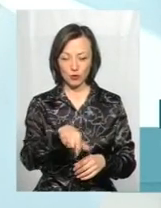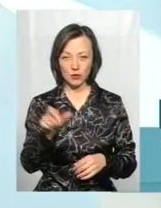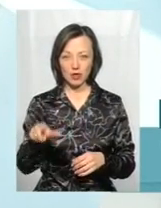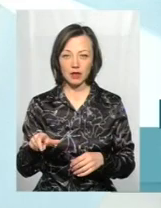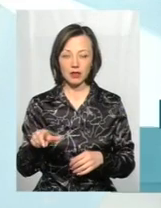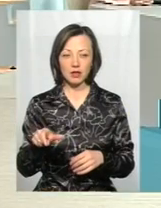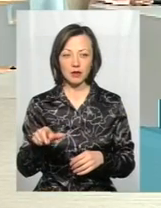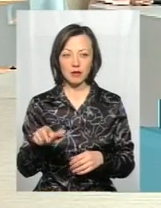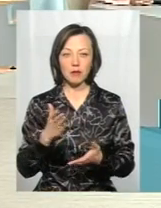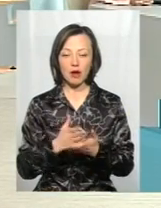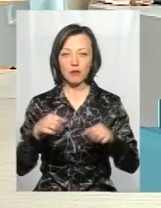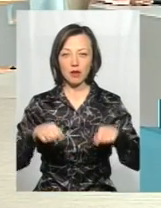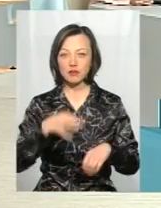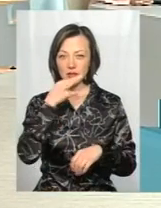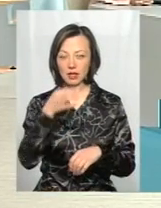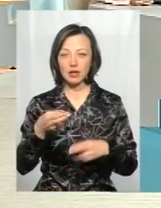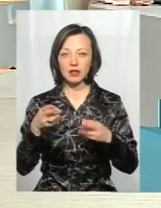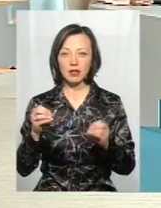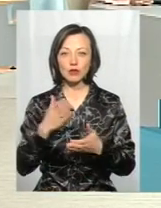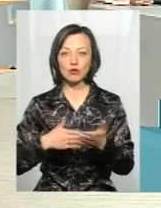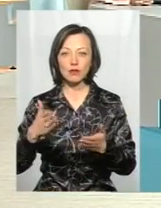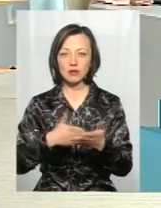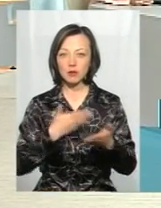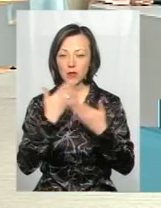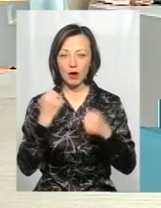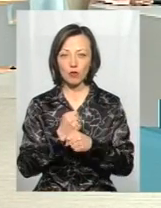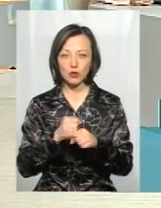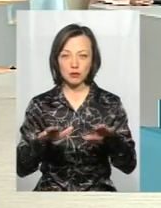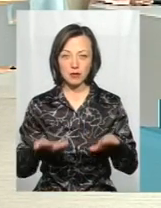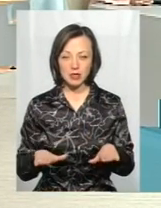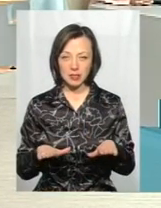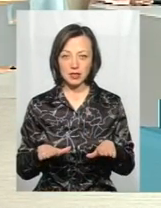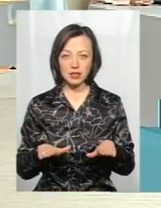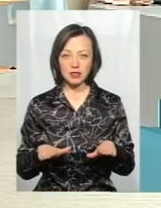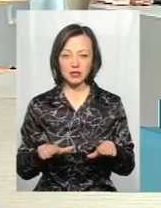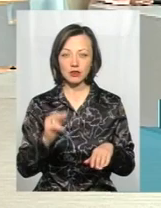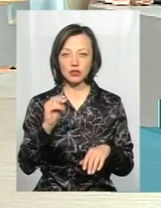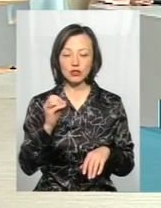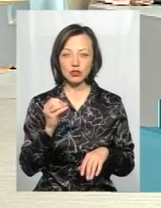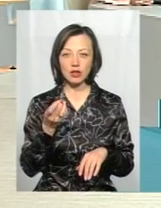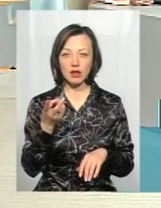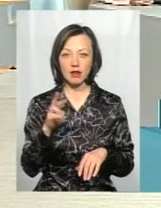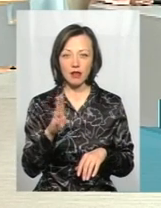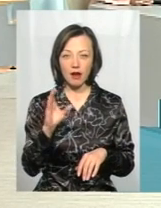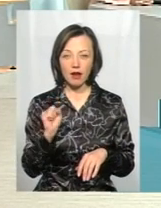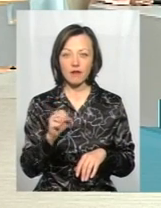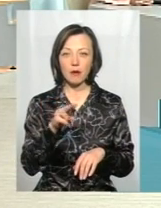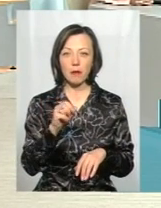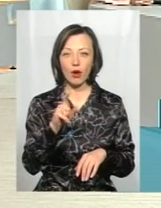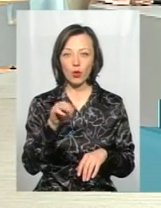частина нашої громади, я думаю, маю право це сказати, там, де немає зовсім робочих місць. Це Чернява, Глядки,